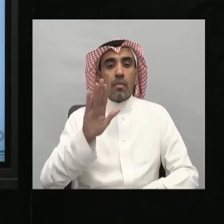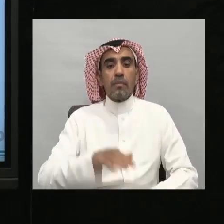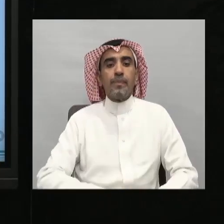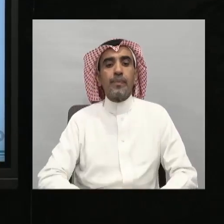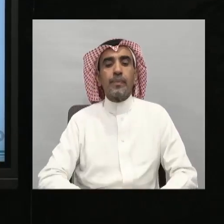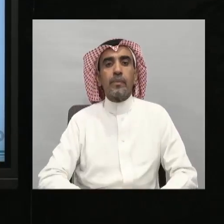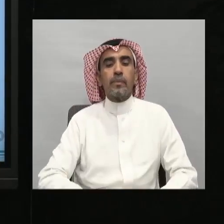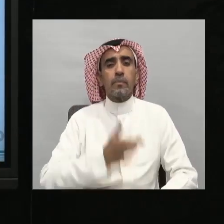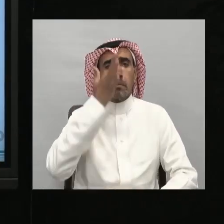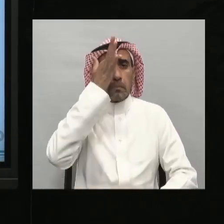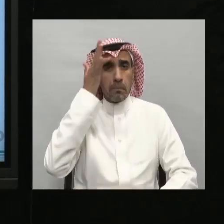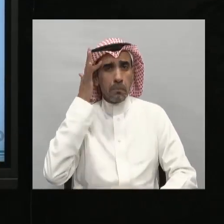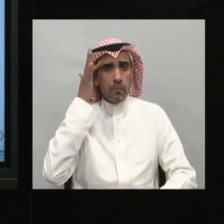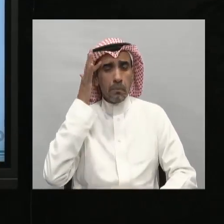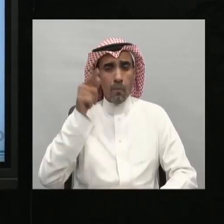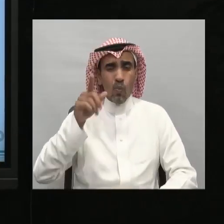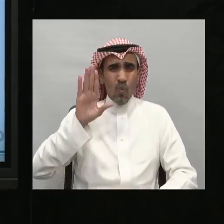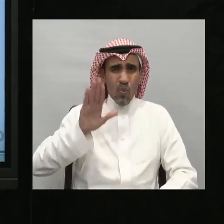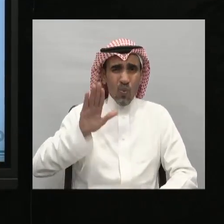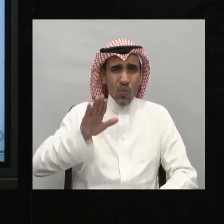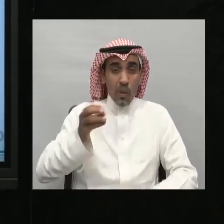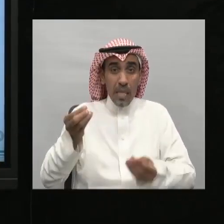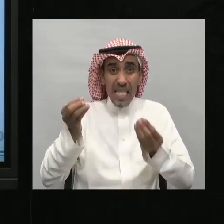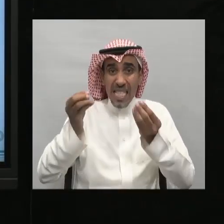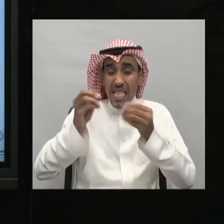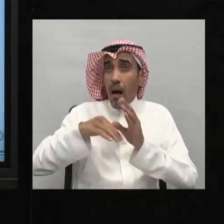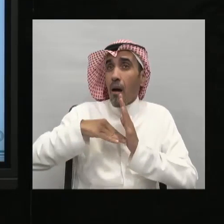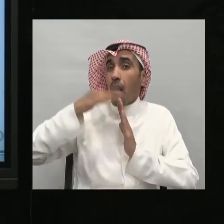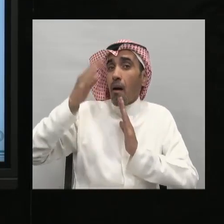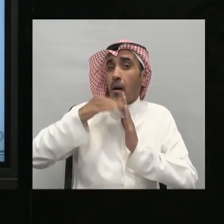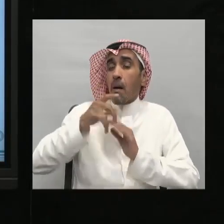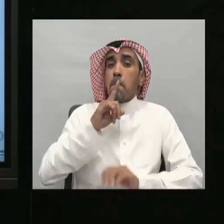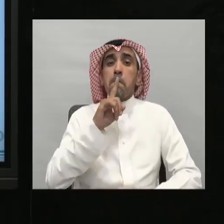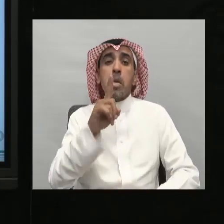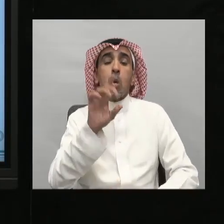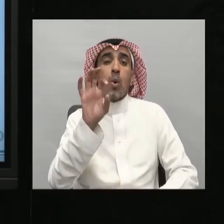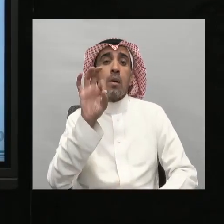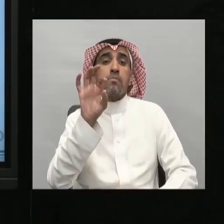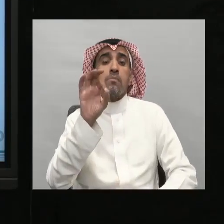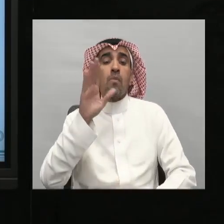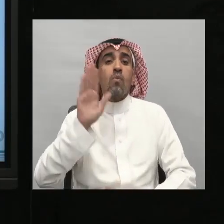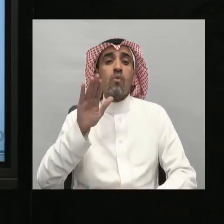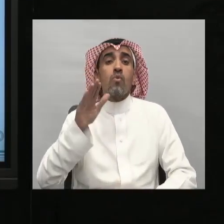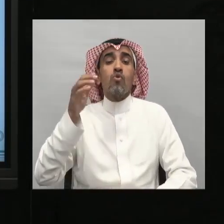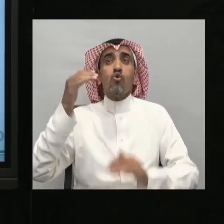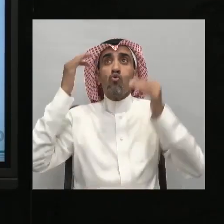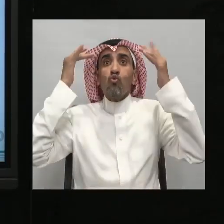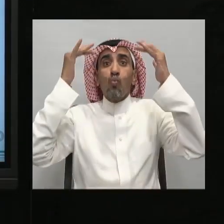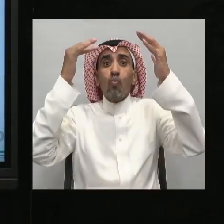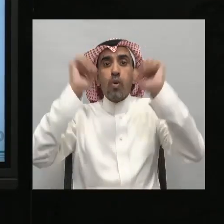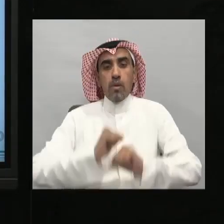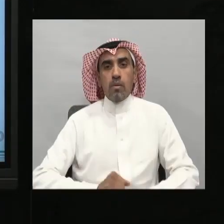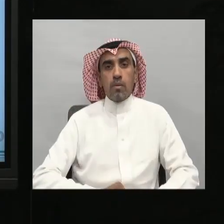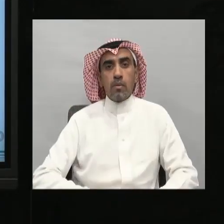الأسموزي. فقد يصل هذا الضغط الأسموزي العالي جدا إلى 150 ضغطا جويا،